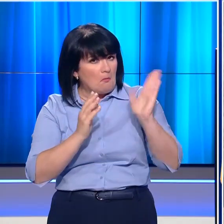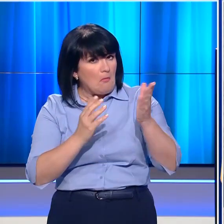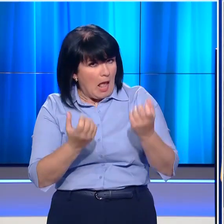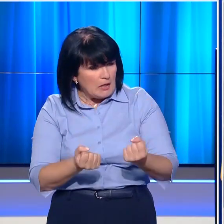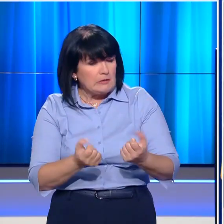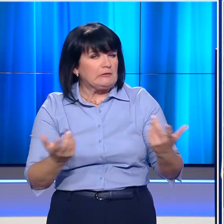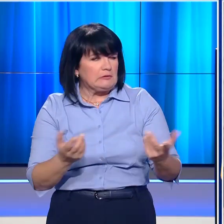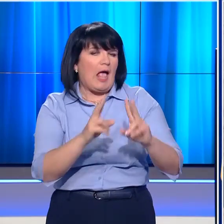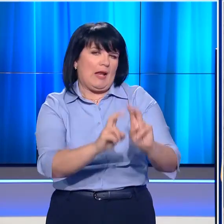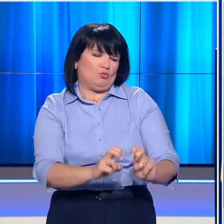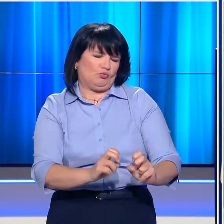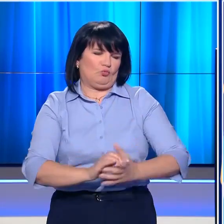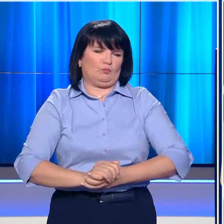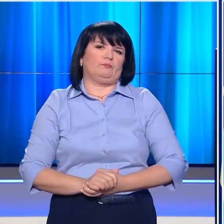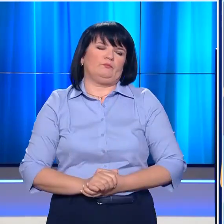πράξεις.